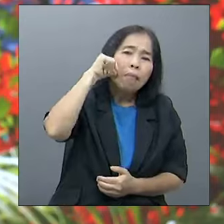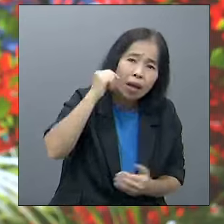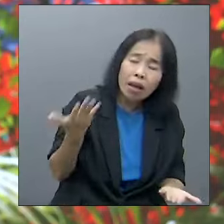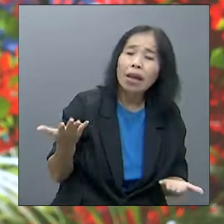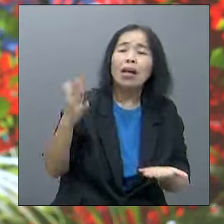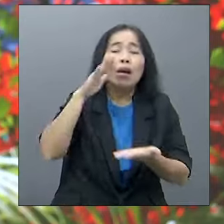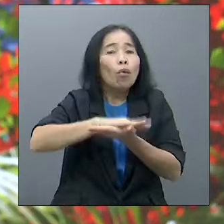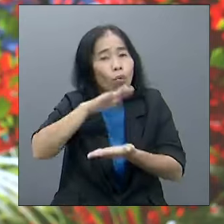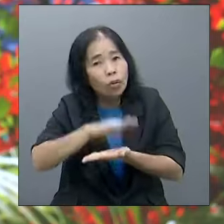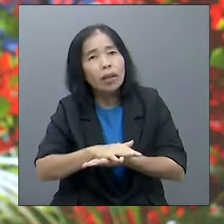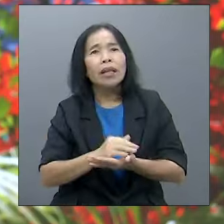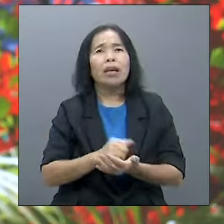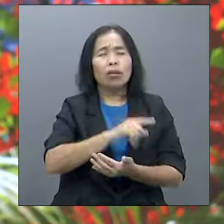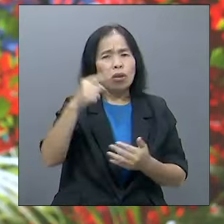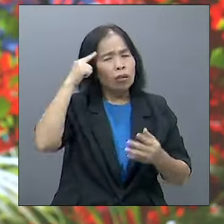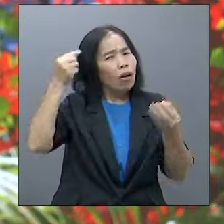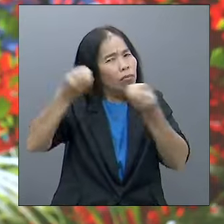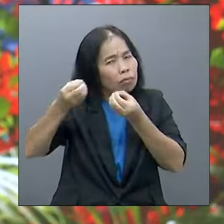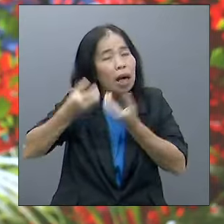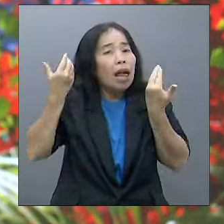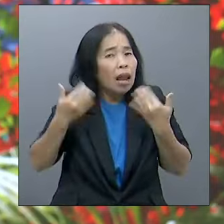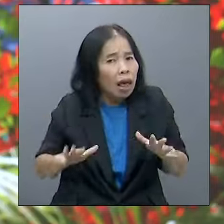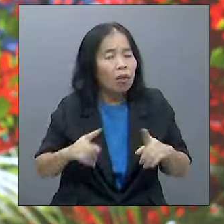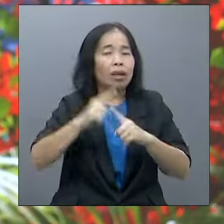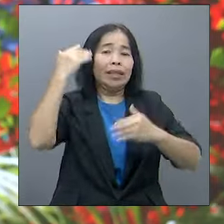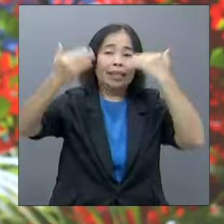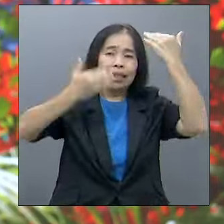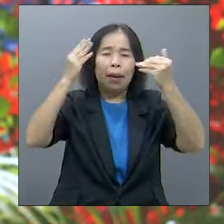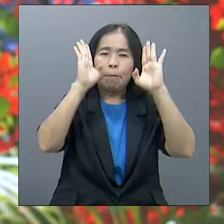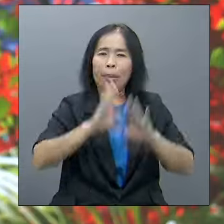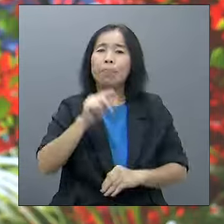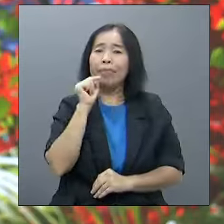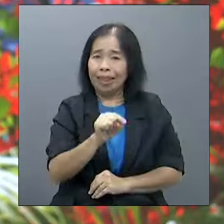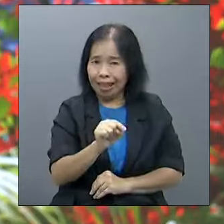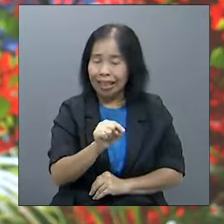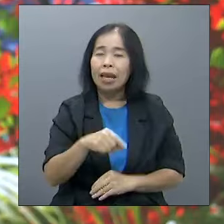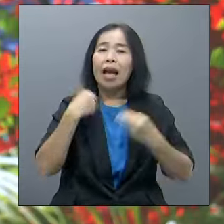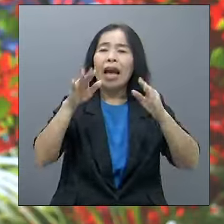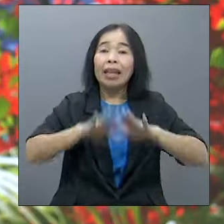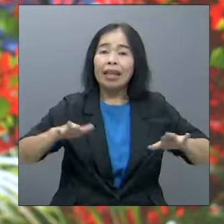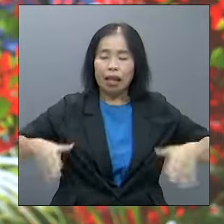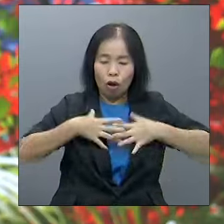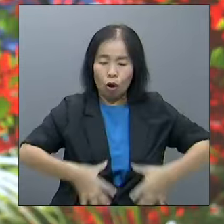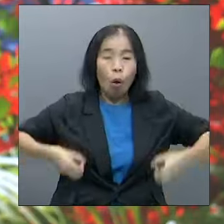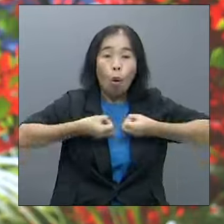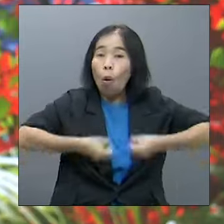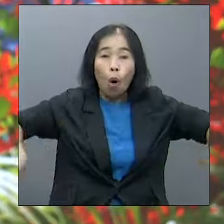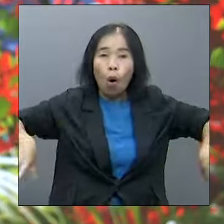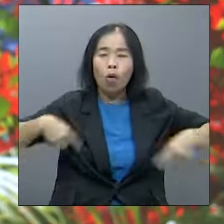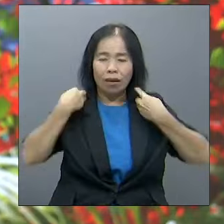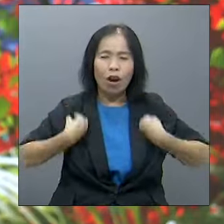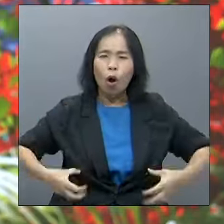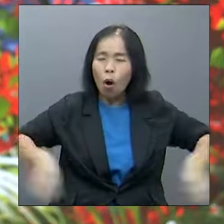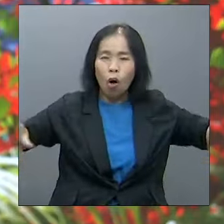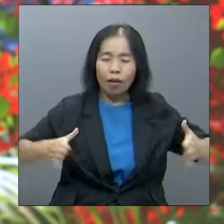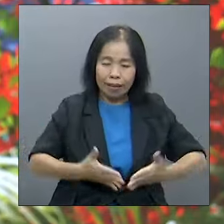งเรียนทางคุณครูก็น่าจะรับรู้ร่วมกันแล้วแต่การทำกิจกรรมในลักษณะนี้นะคะให้เด็กแก้ผ้าแล้วก็เนี่ยแล้วก็ค่อยใส่เสื้อผ้